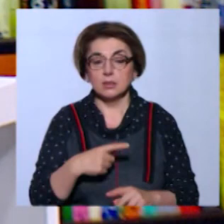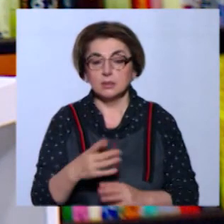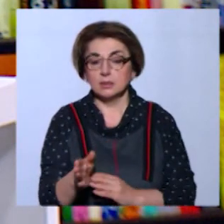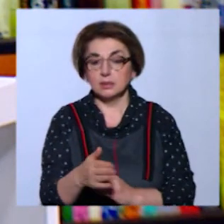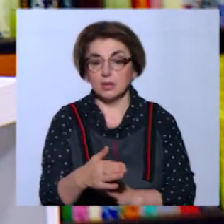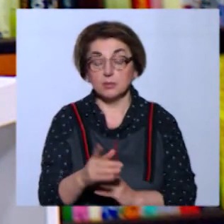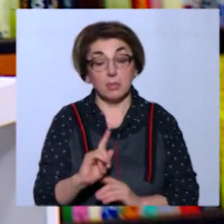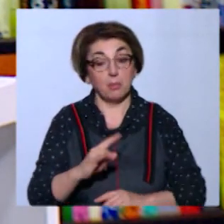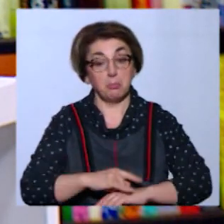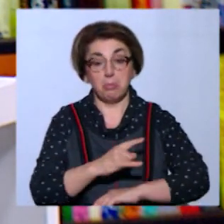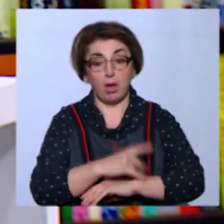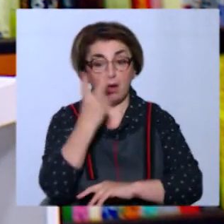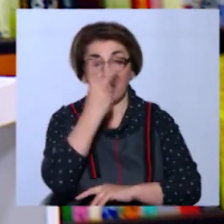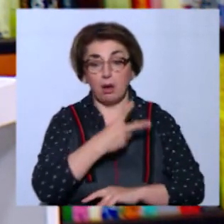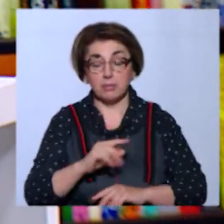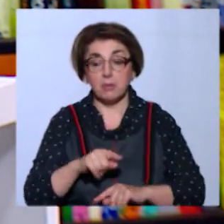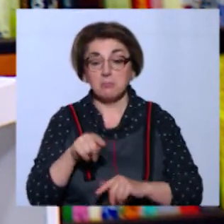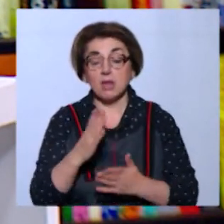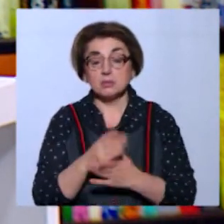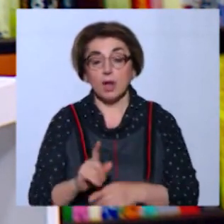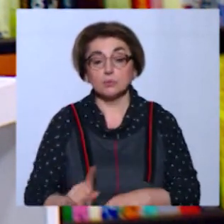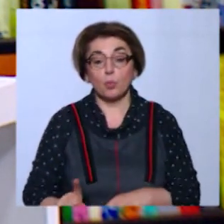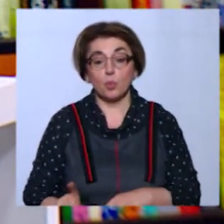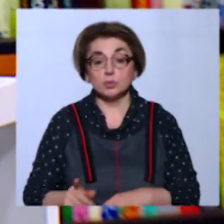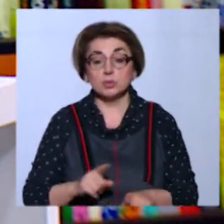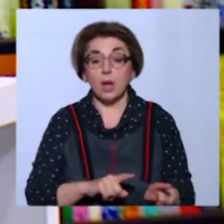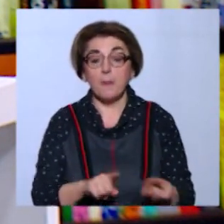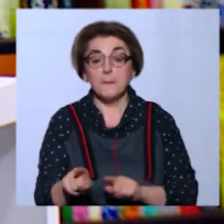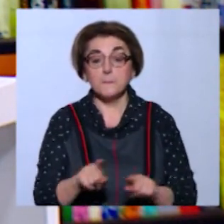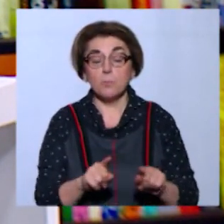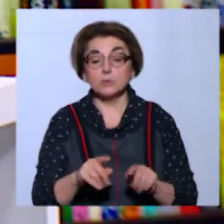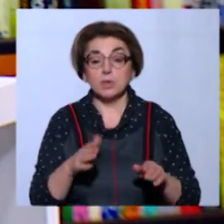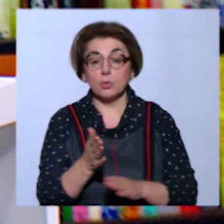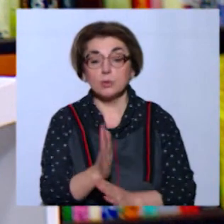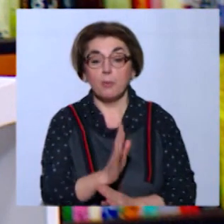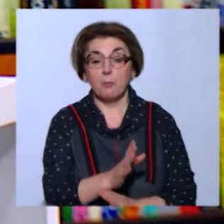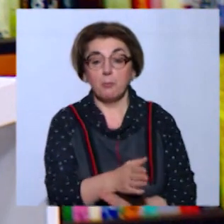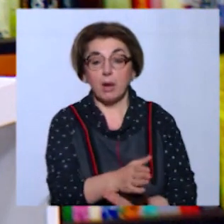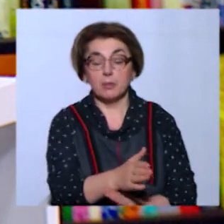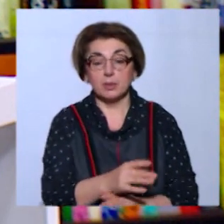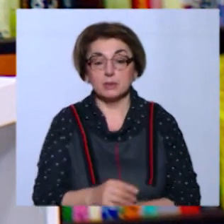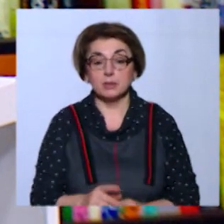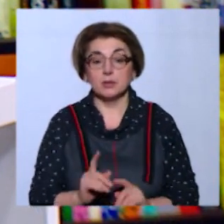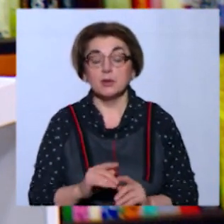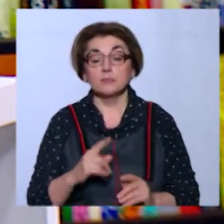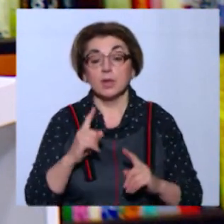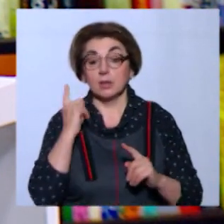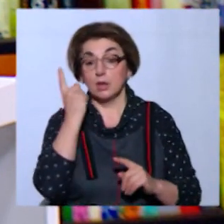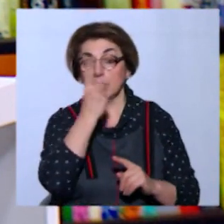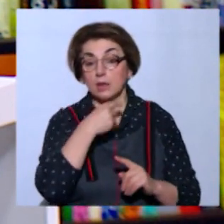და არა ბაყაყს. მას აქვს კუდი და მოძრაობს ფარფლით. გარდა